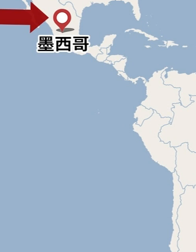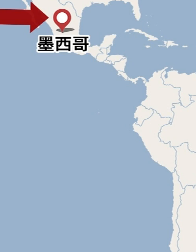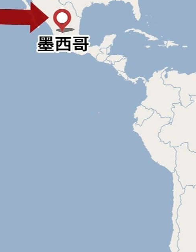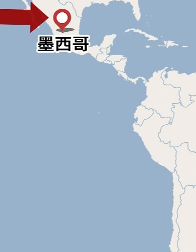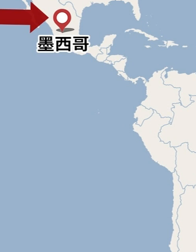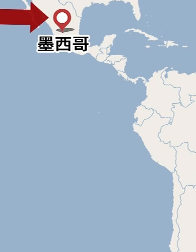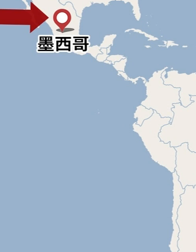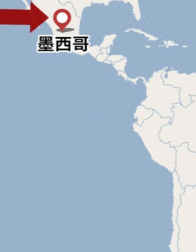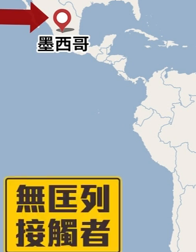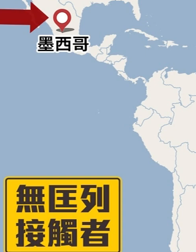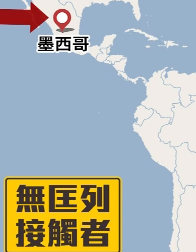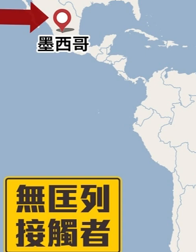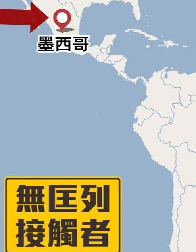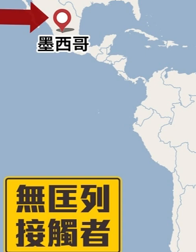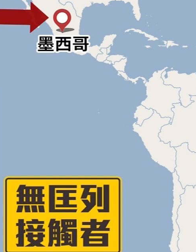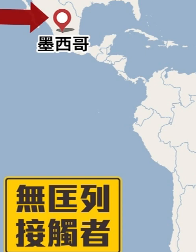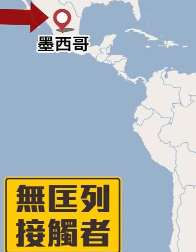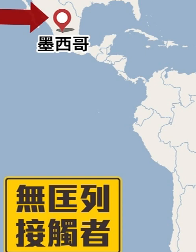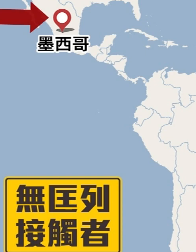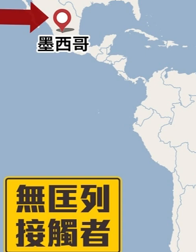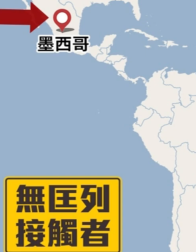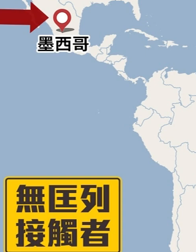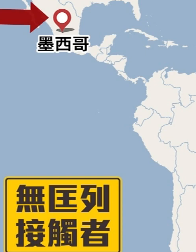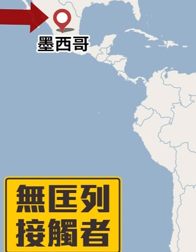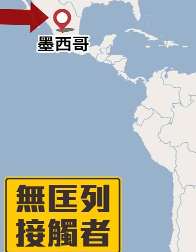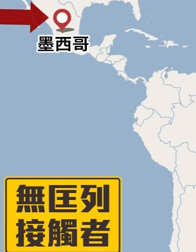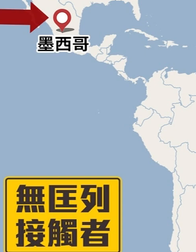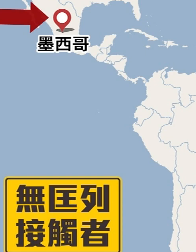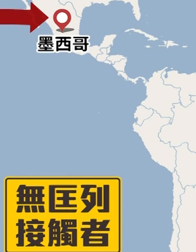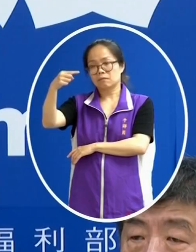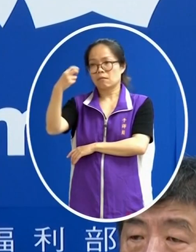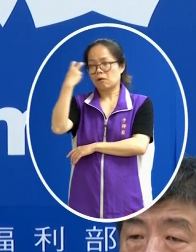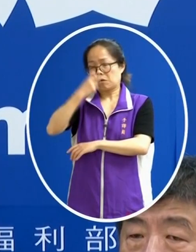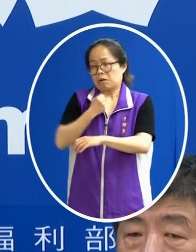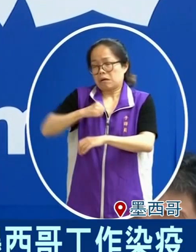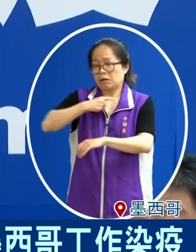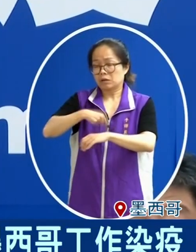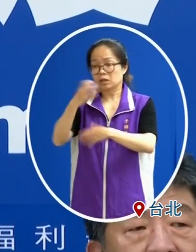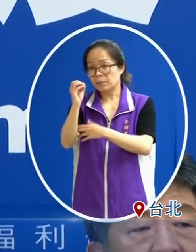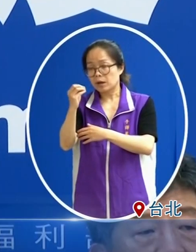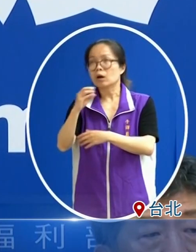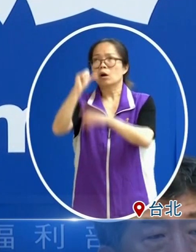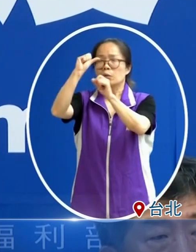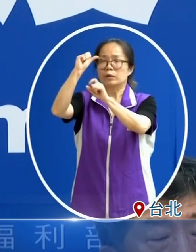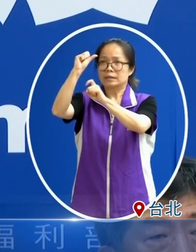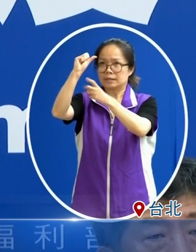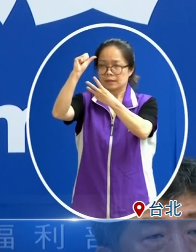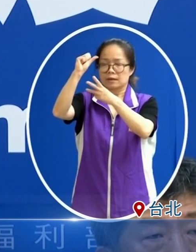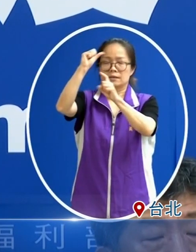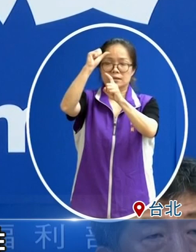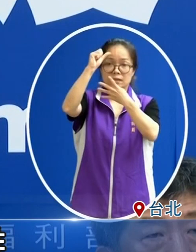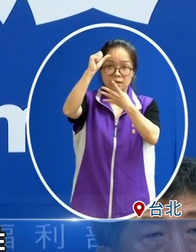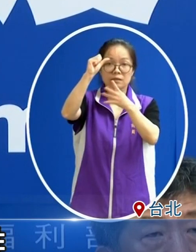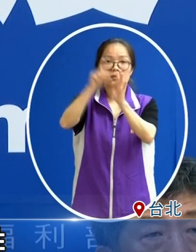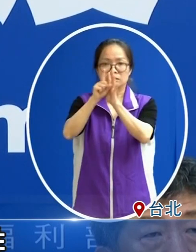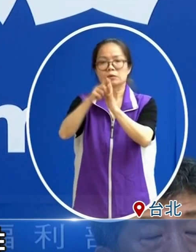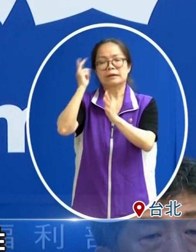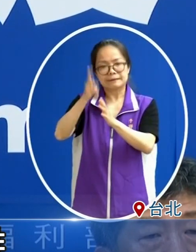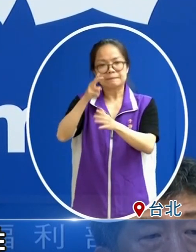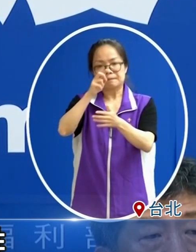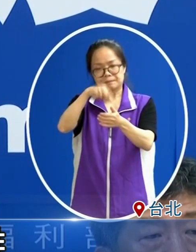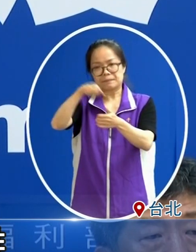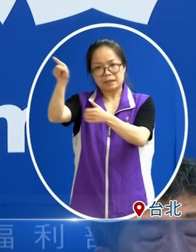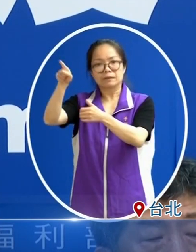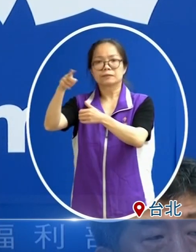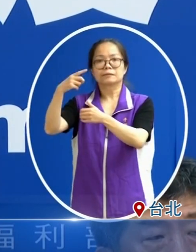时有全程戴口罩穿防护衣，目前没框列接触者。 5月13号到14号，那有在安排